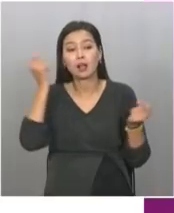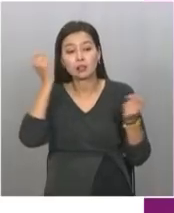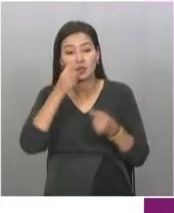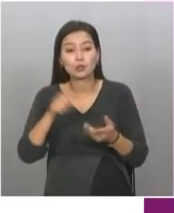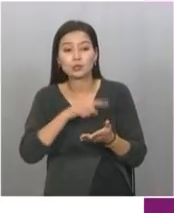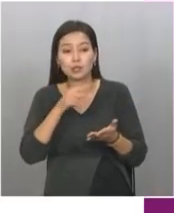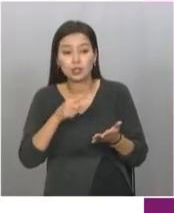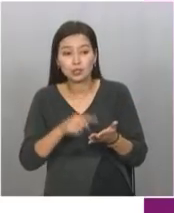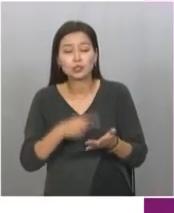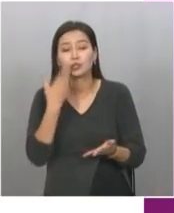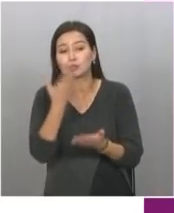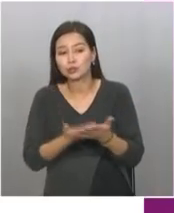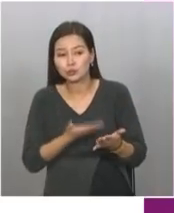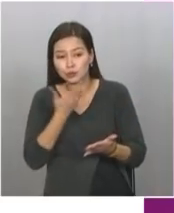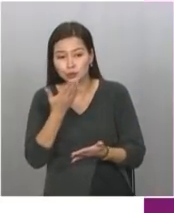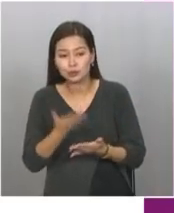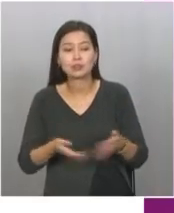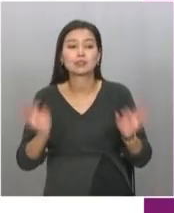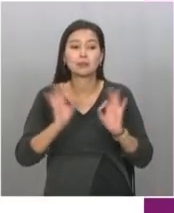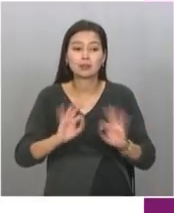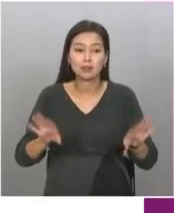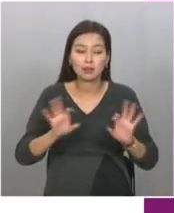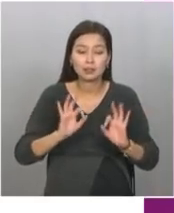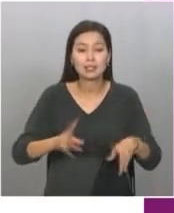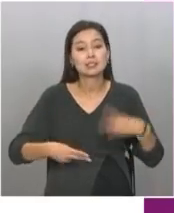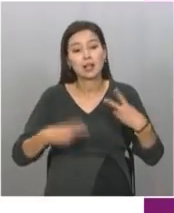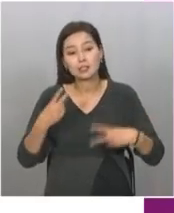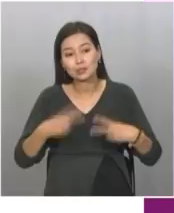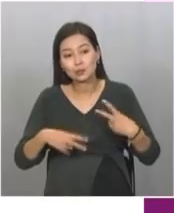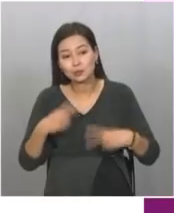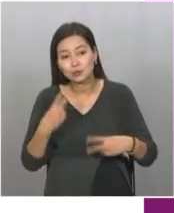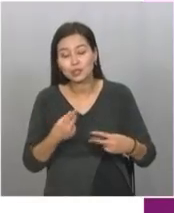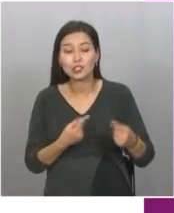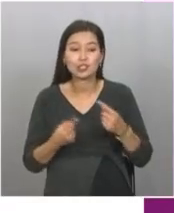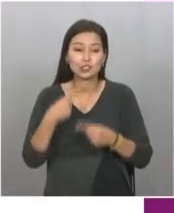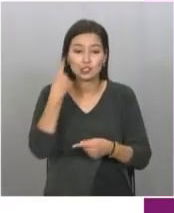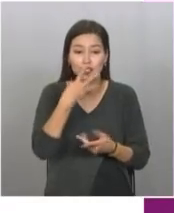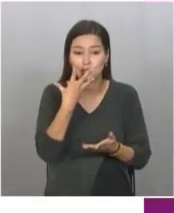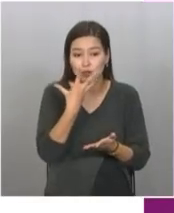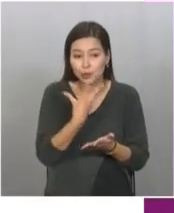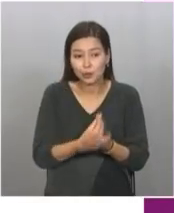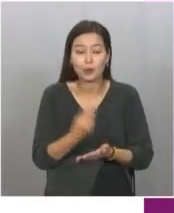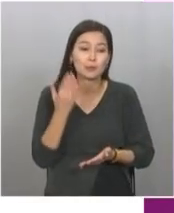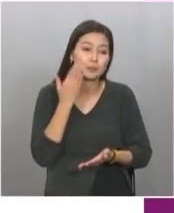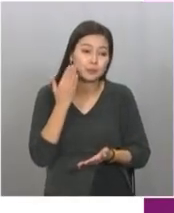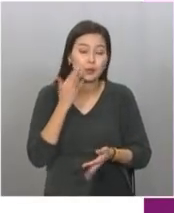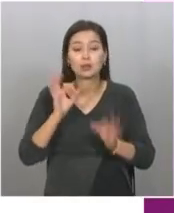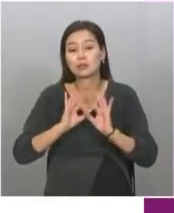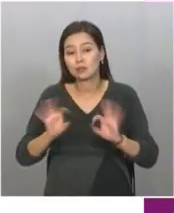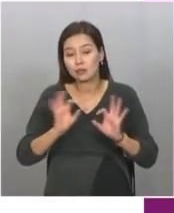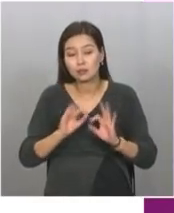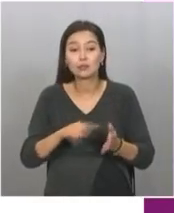сұрақтар түсіндіруді, сипаттауды, салыстыруды, жеке көз қарас білдіруді